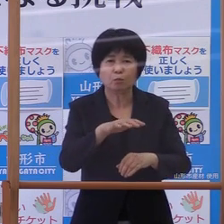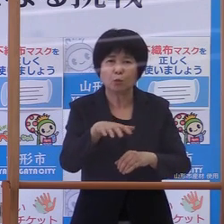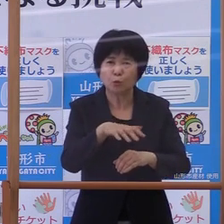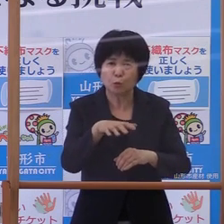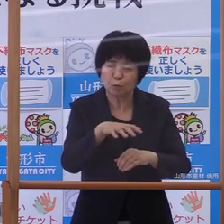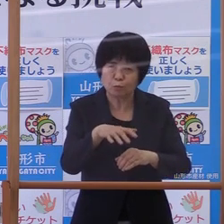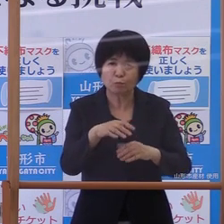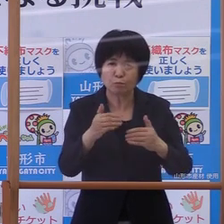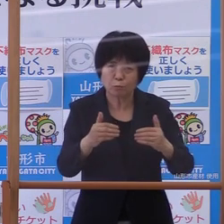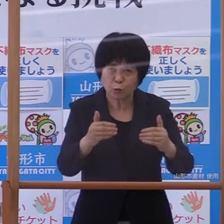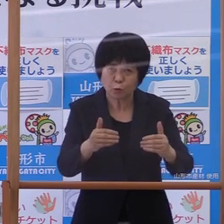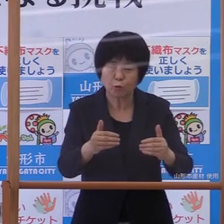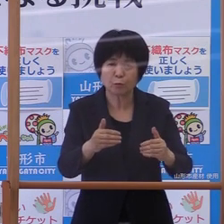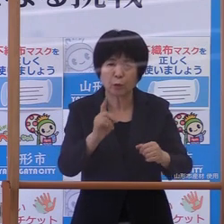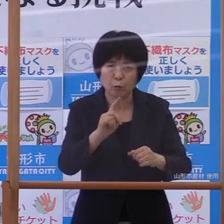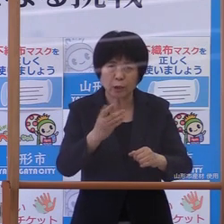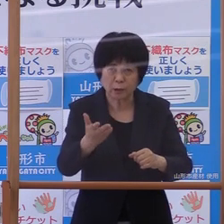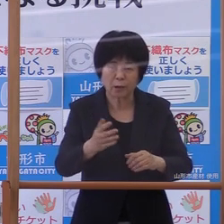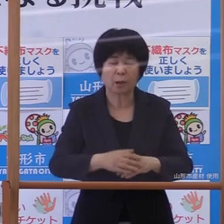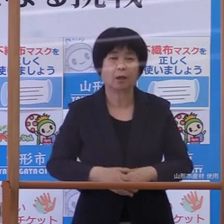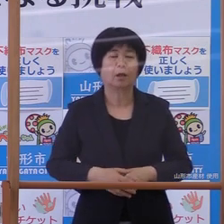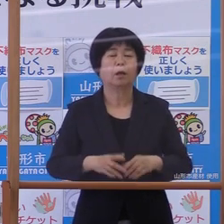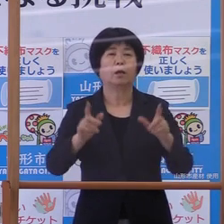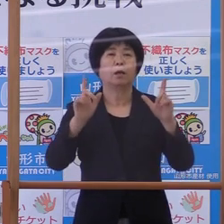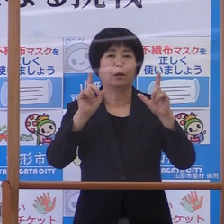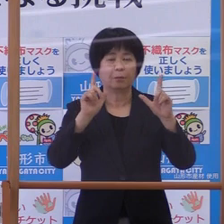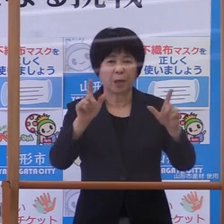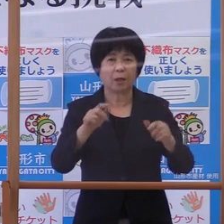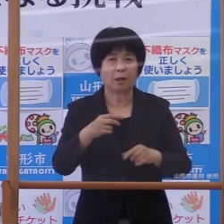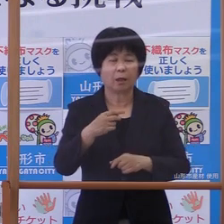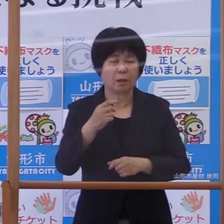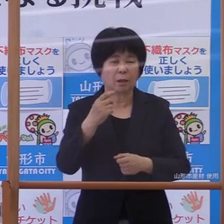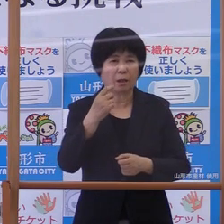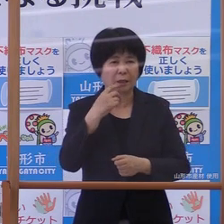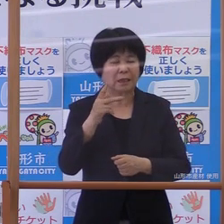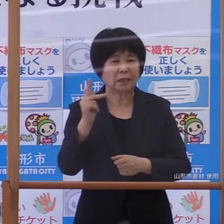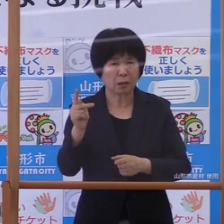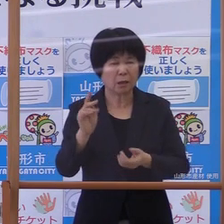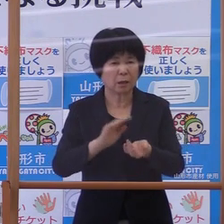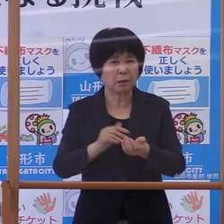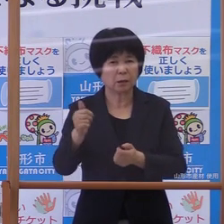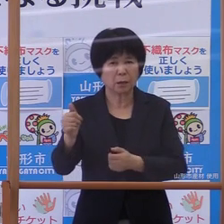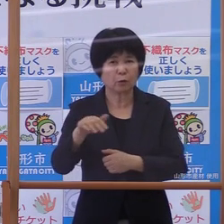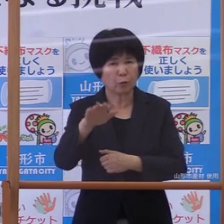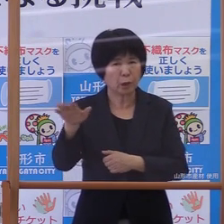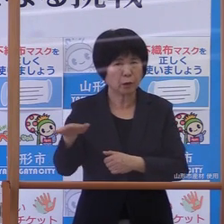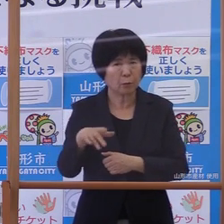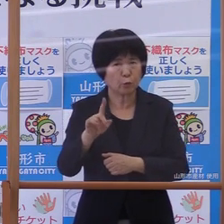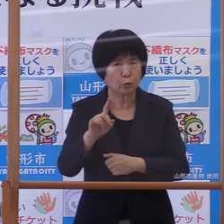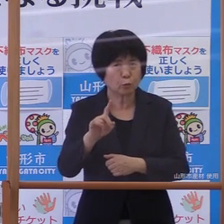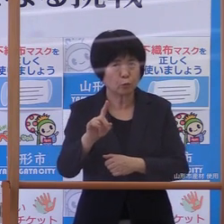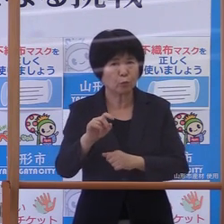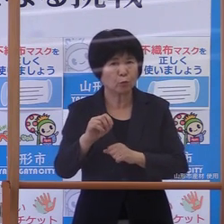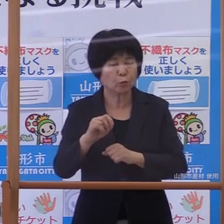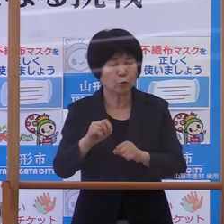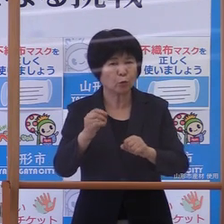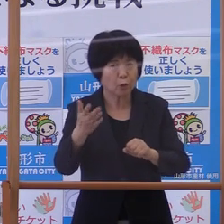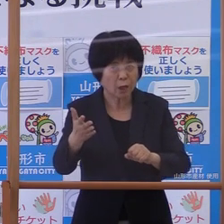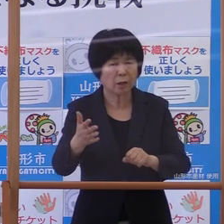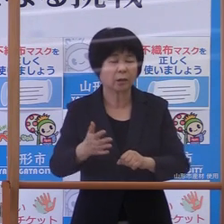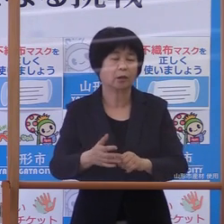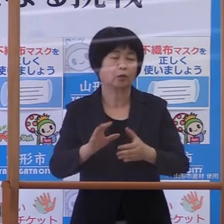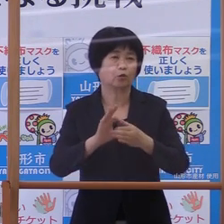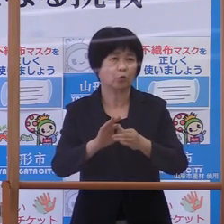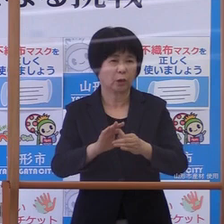教えてください。 はい、まず歯科医師さんの皆さんとどうするかということは、健康医療部長お願いします